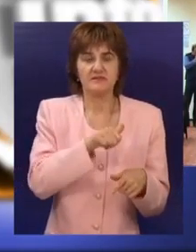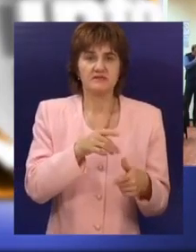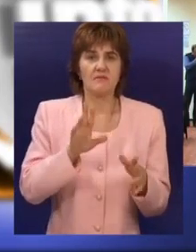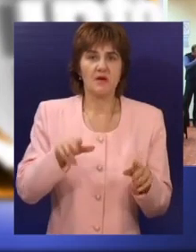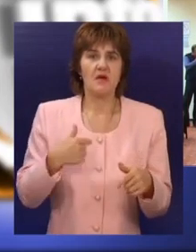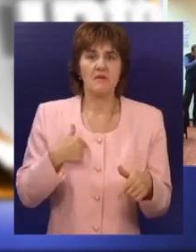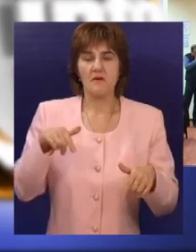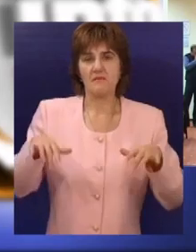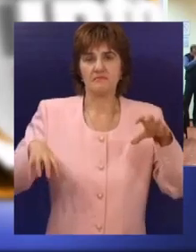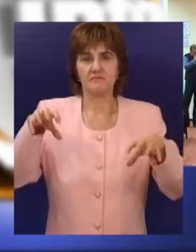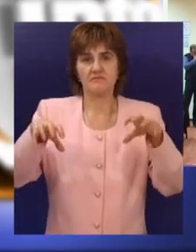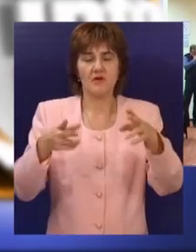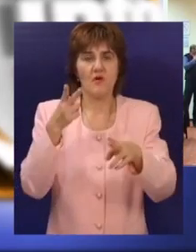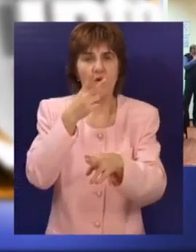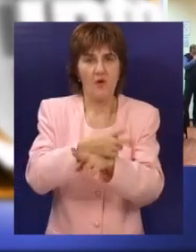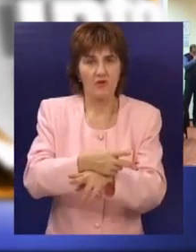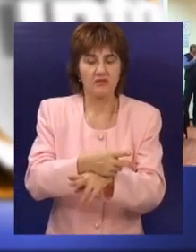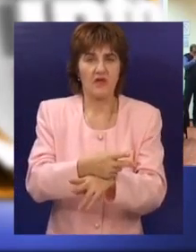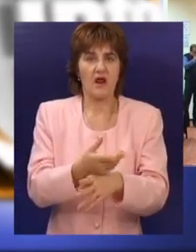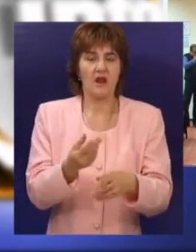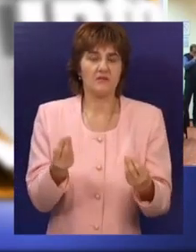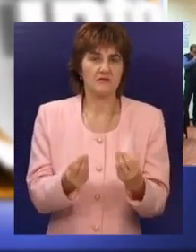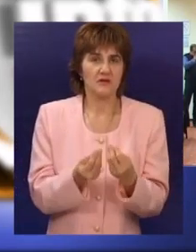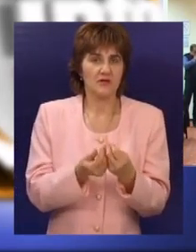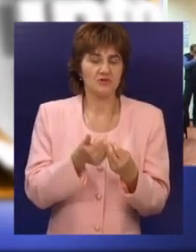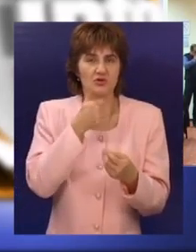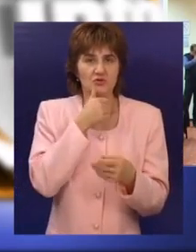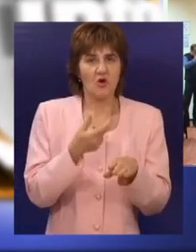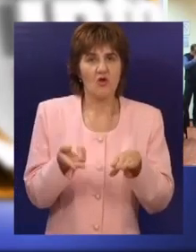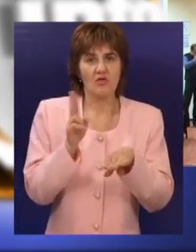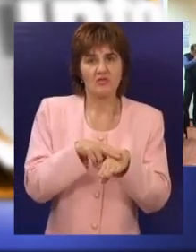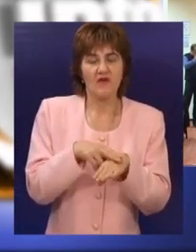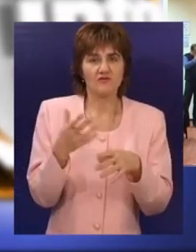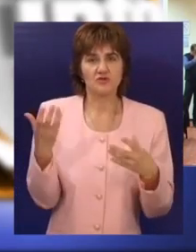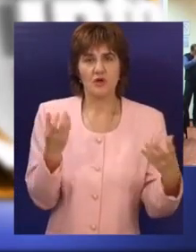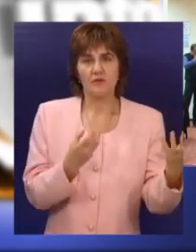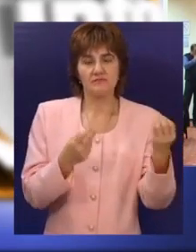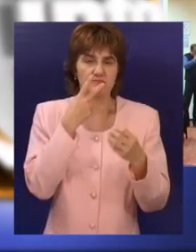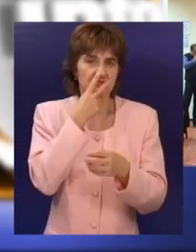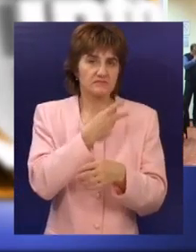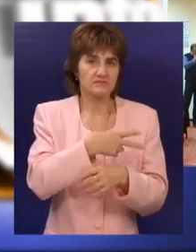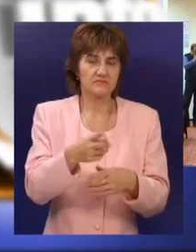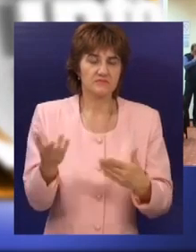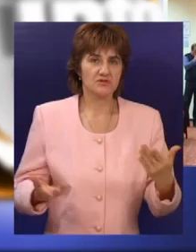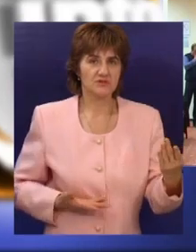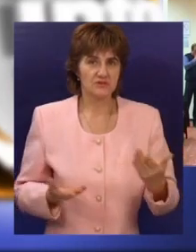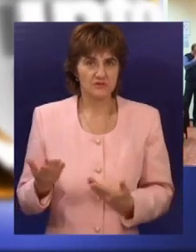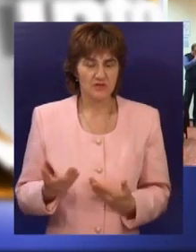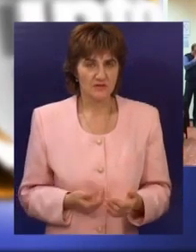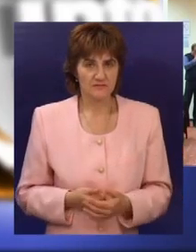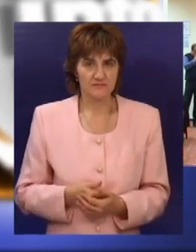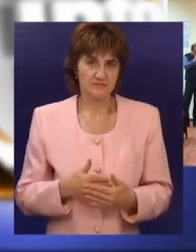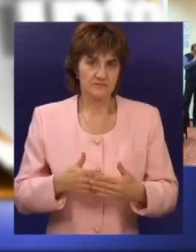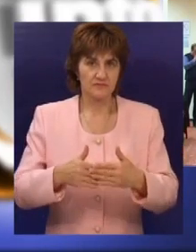da je u stvari kongresni turizam i poslovni turizam taj koji u suštini donosi i najviše novca, ali da je to nešto